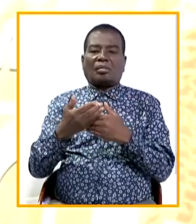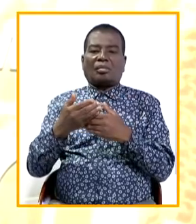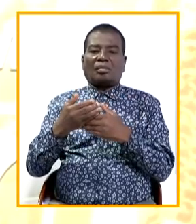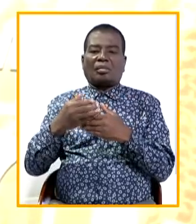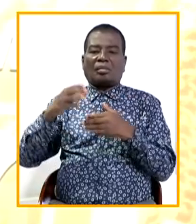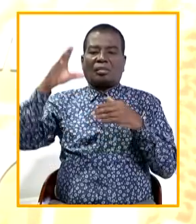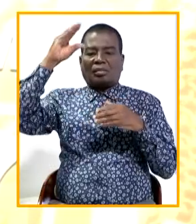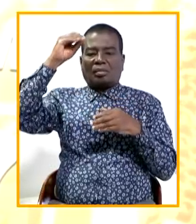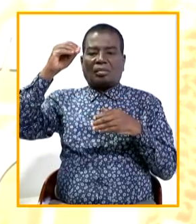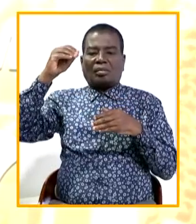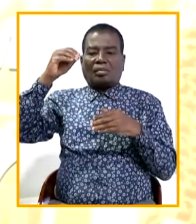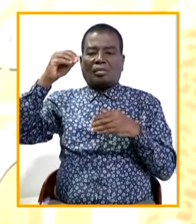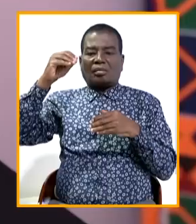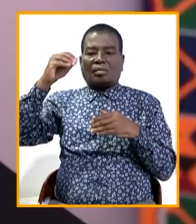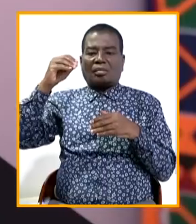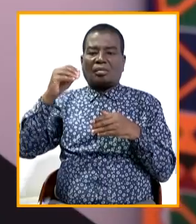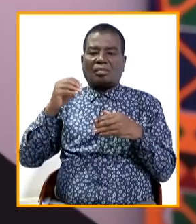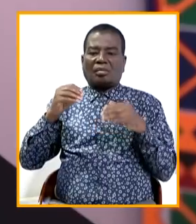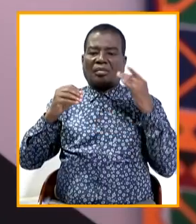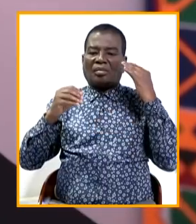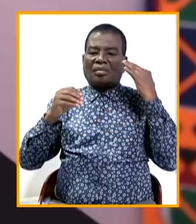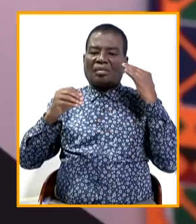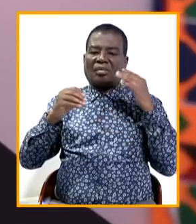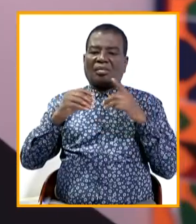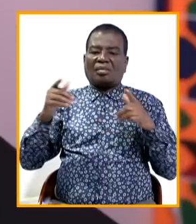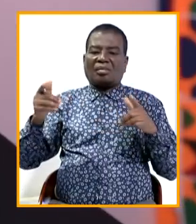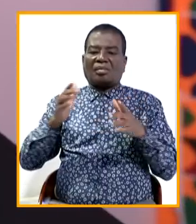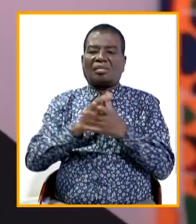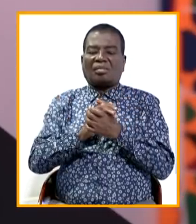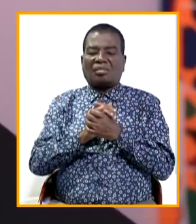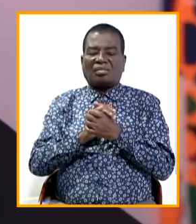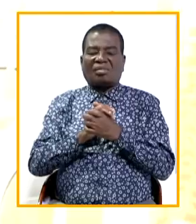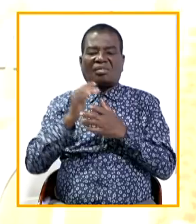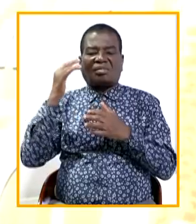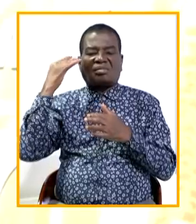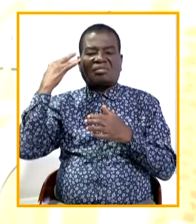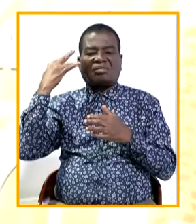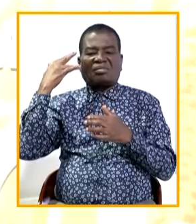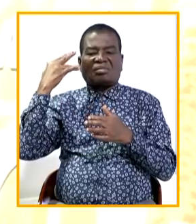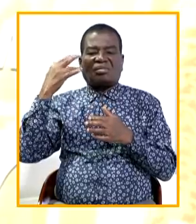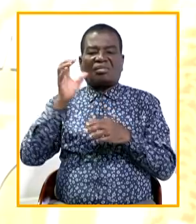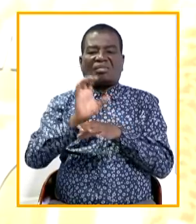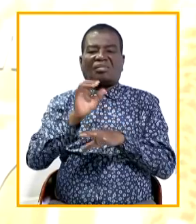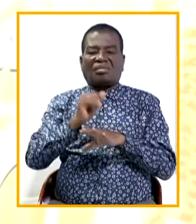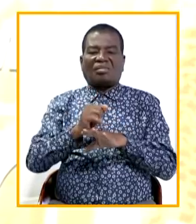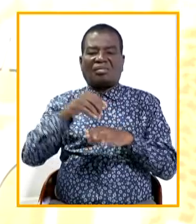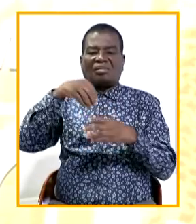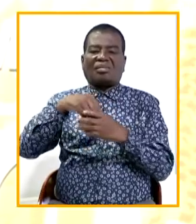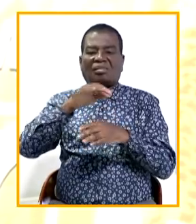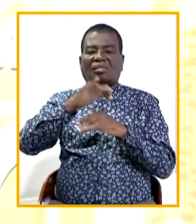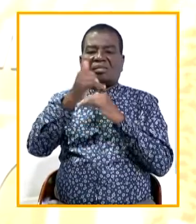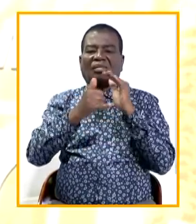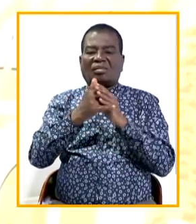exceptionnel qui est en train de transformer sous nos yeux la Côte d'Ivoire dans tous les